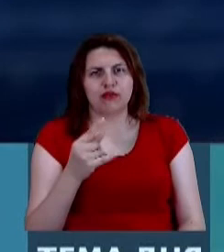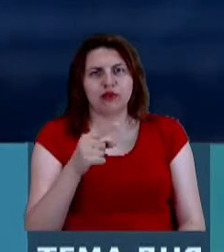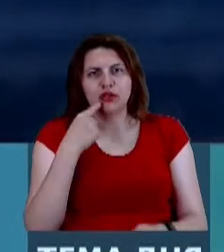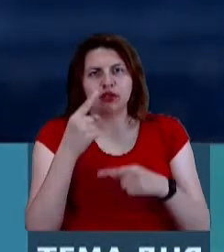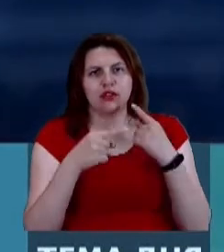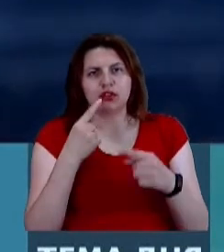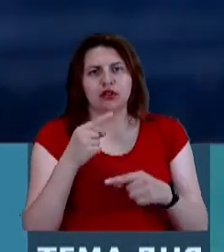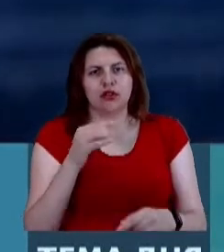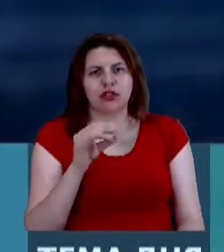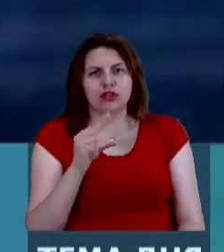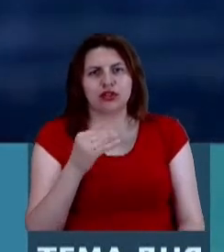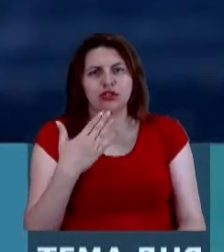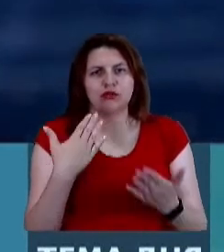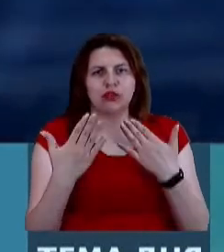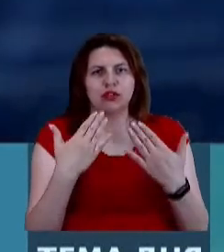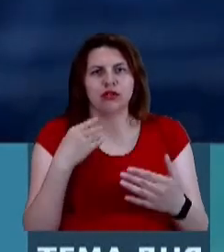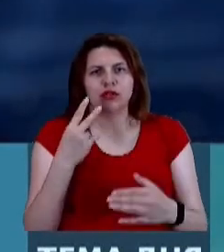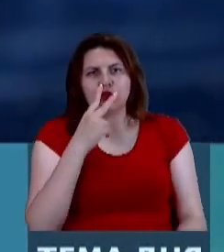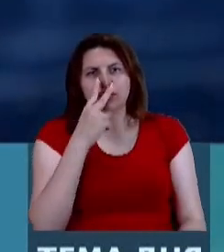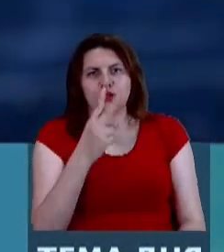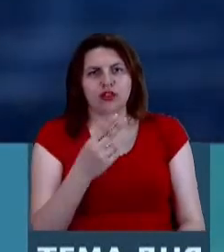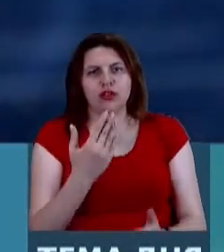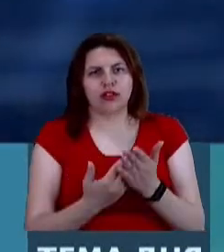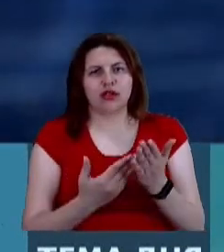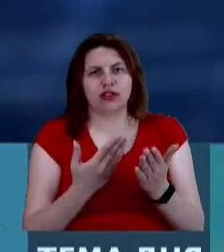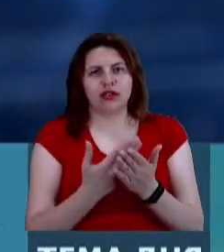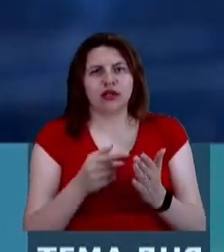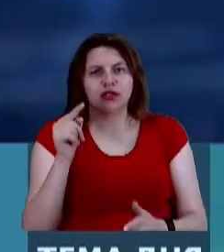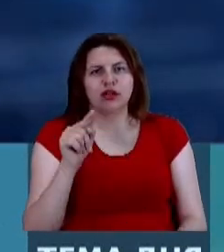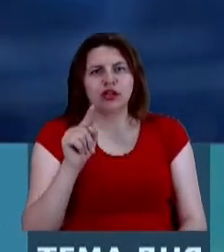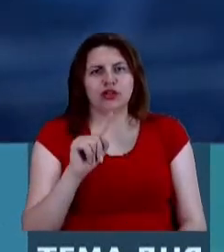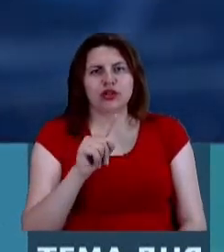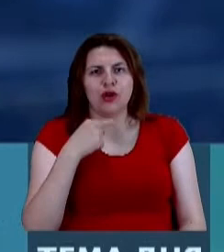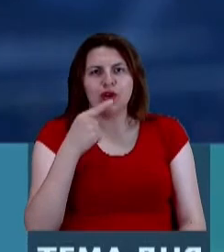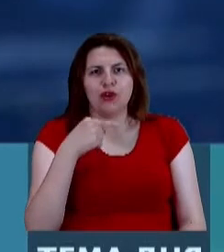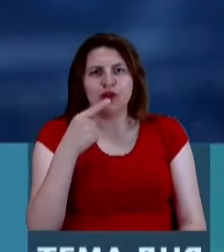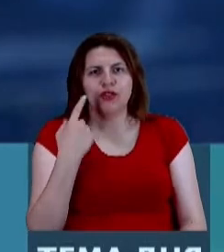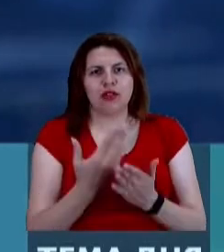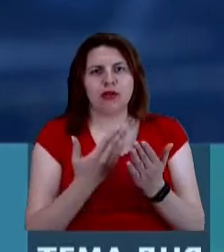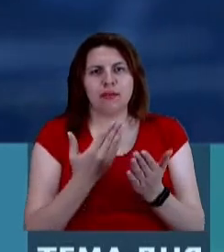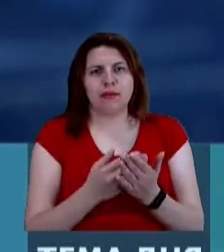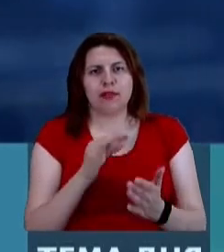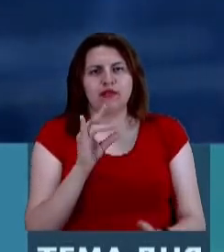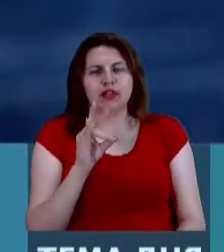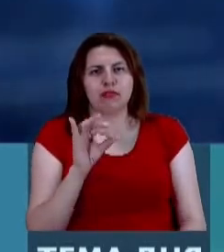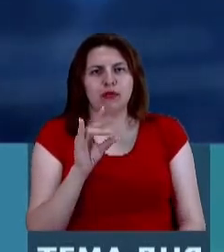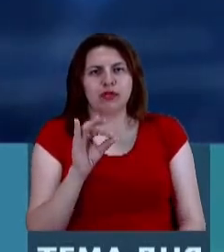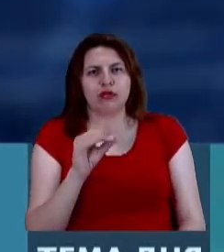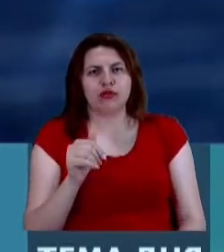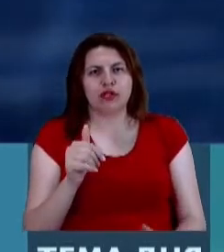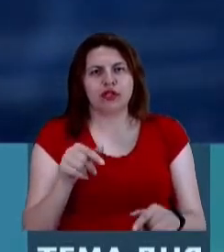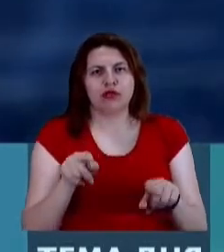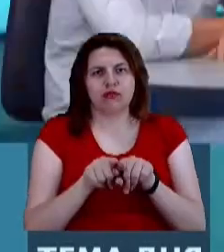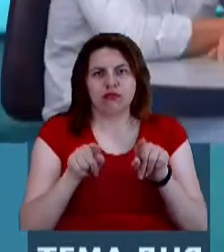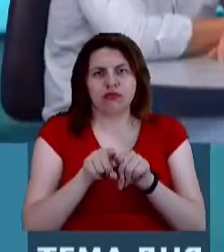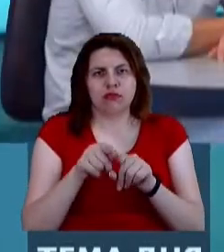ставитись до того, що дивишся. А, наприклад, якщо те, що говорить той же, наприклад, Вадим Рабинович, воно співставно з